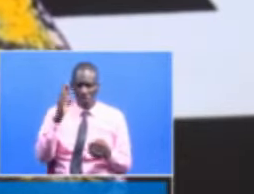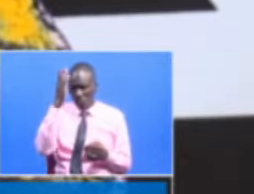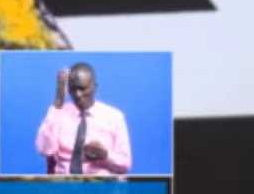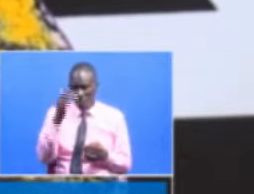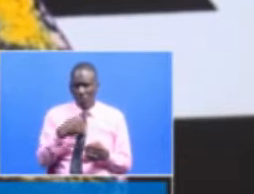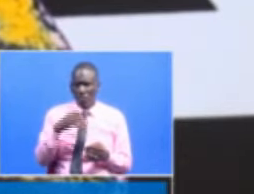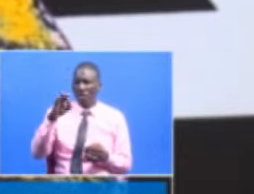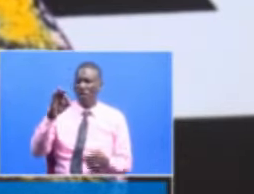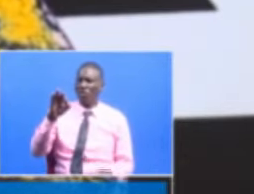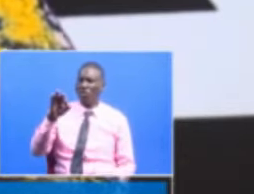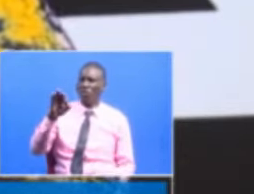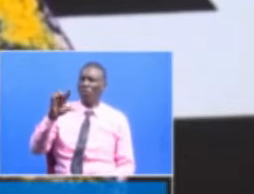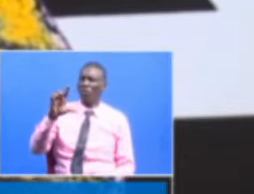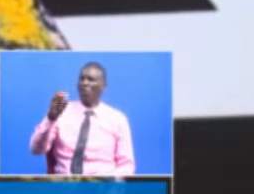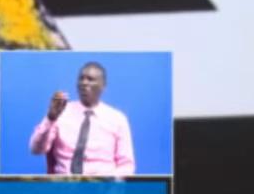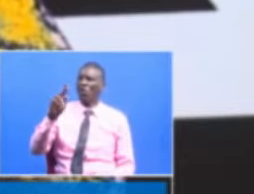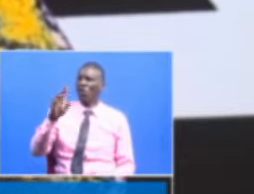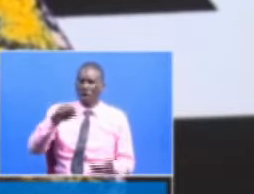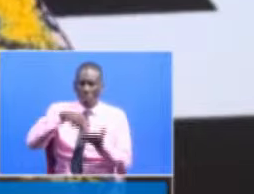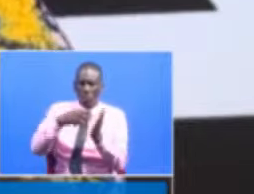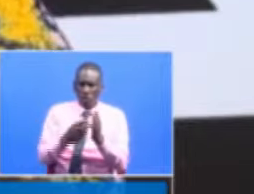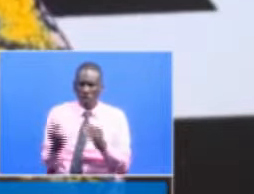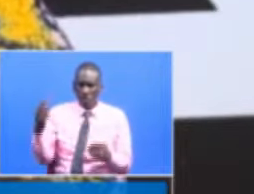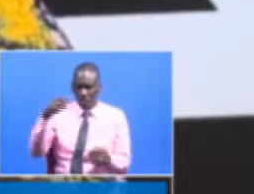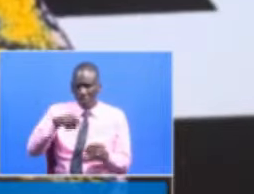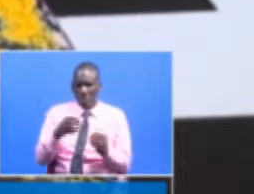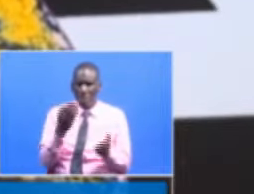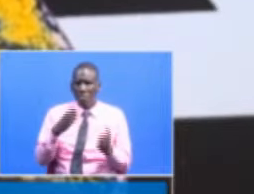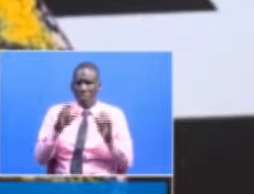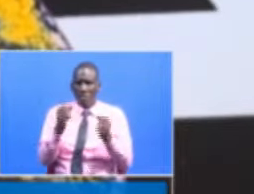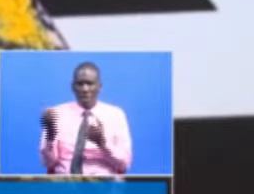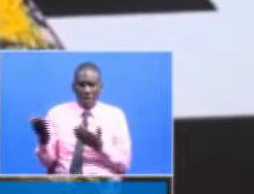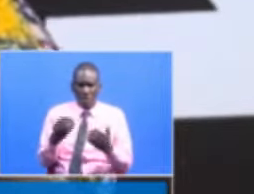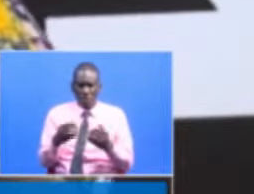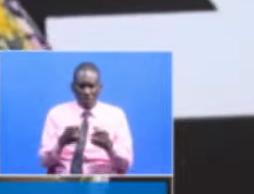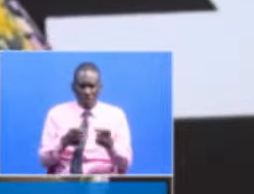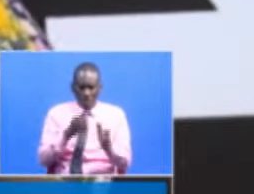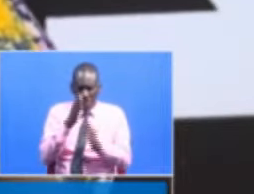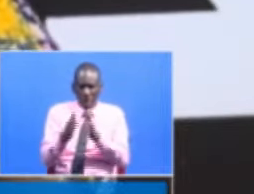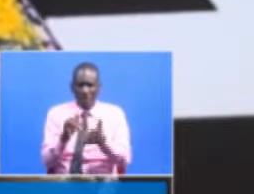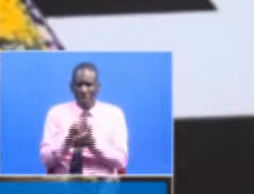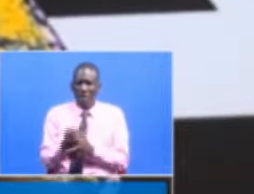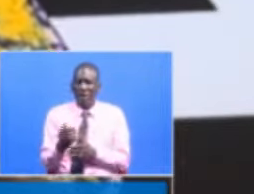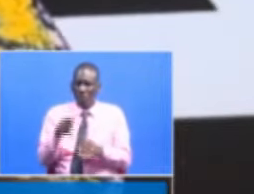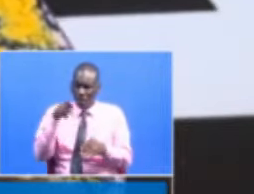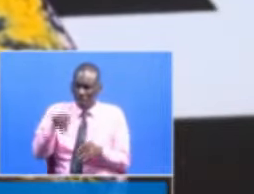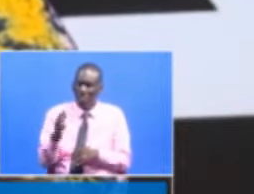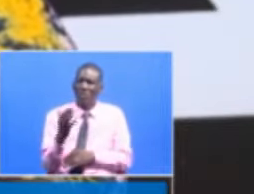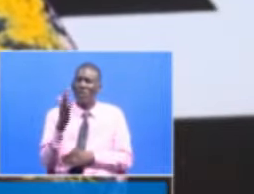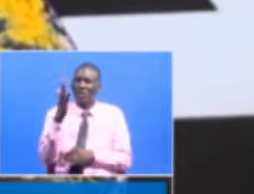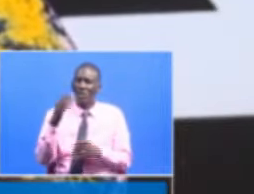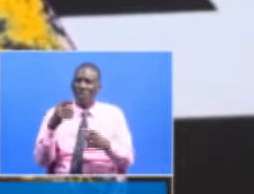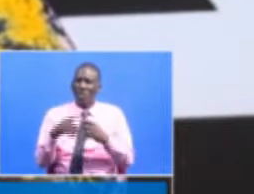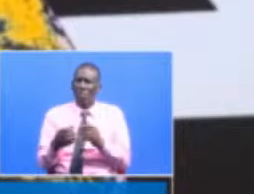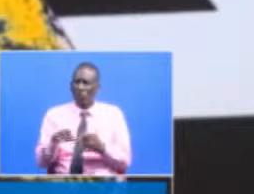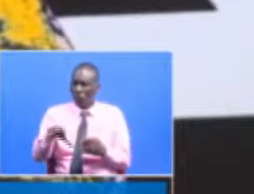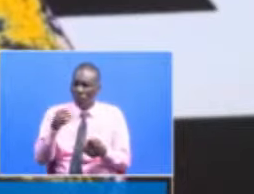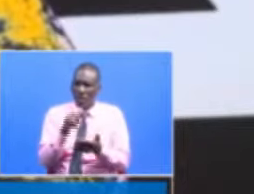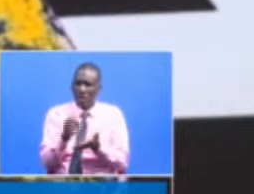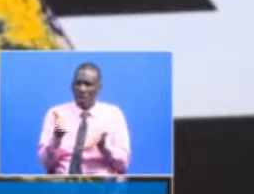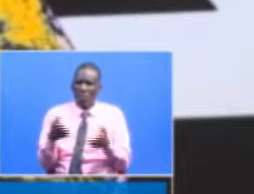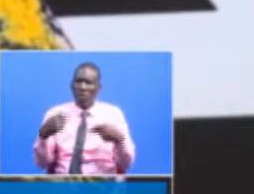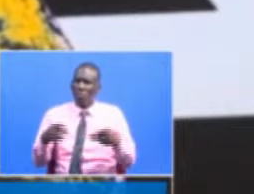project inakuja. Na inaweza kuja na maybe mitigation measures ya kwamba kuna miti tunaweza kupanda. Yeah. Lakini unapata sasa watu wanasema